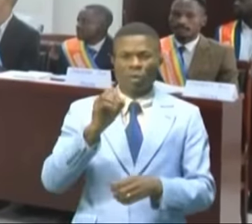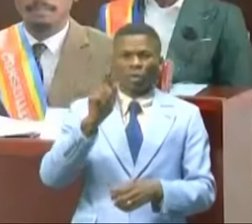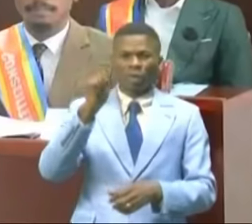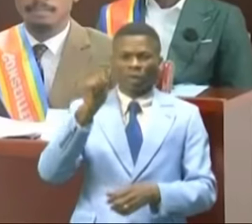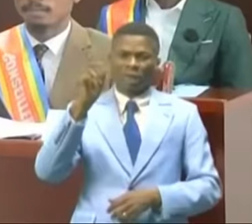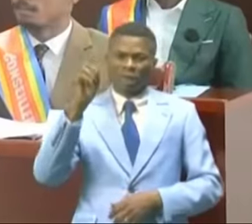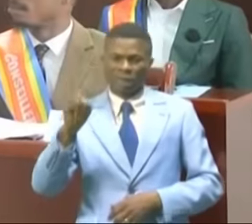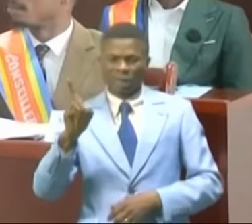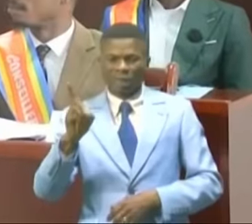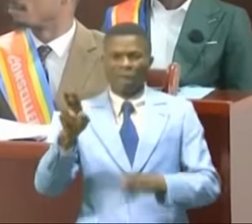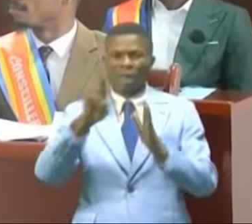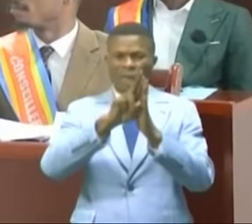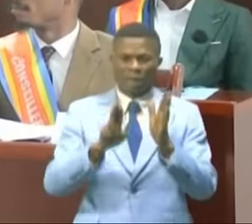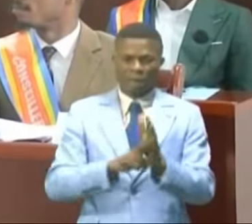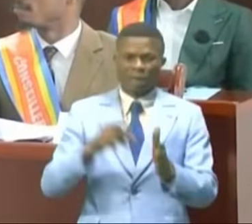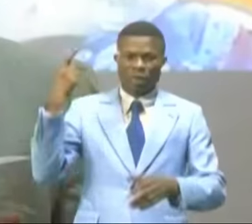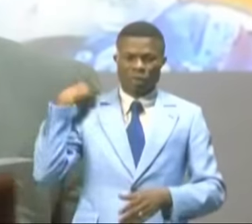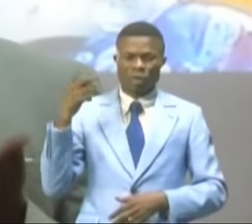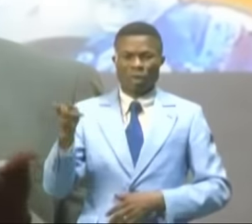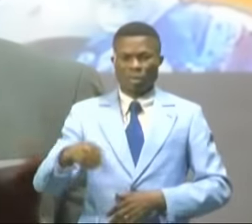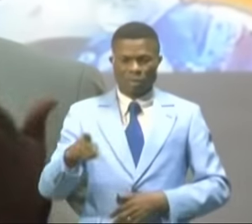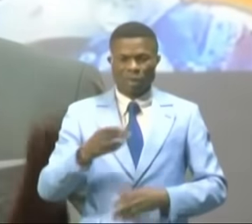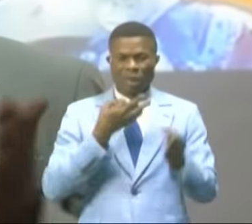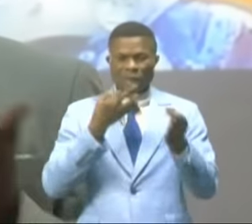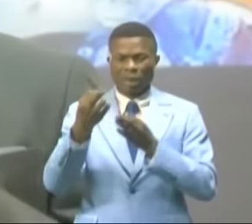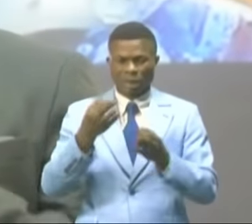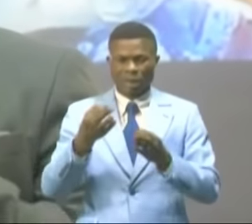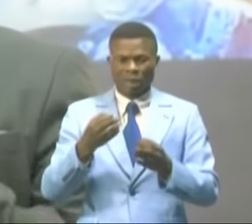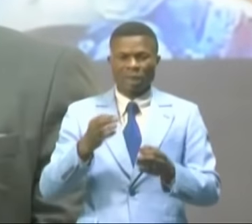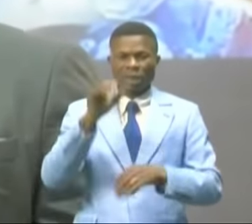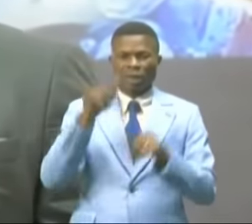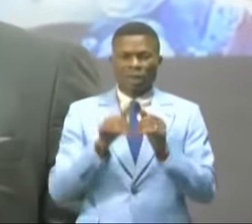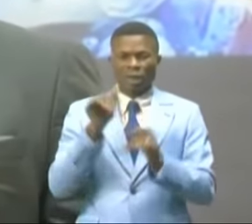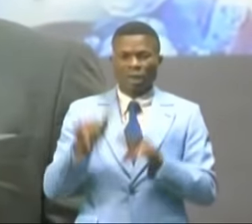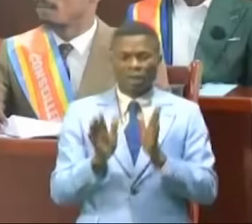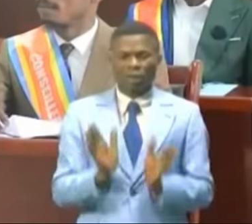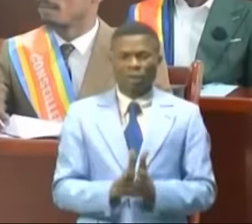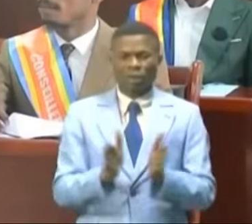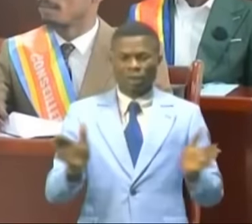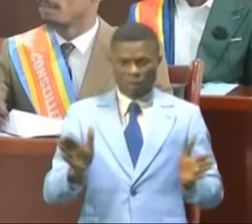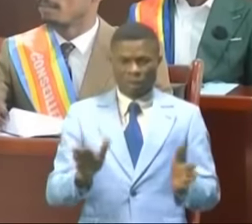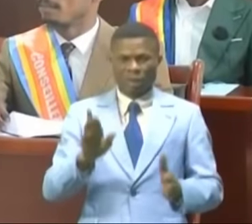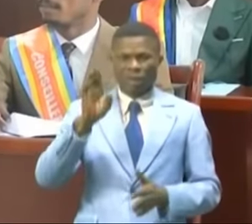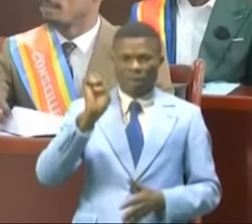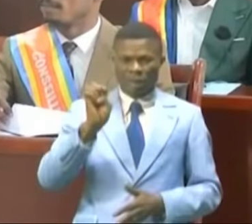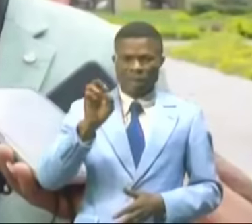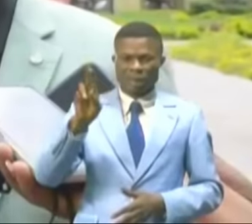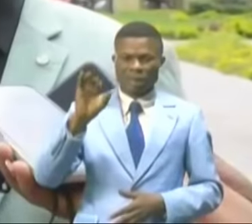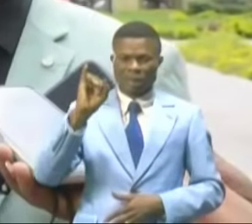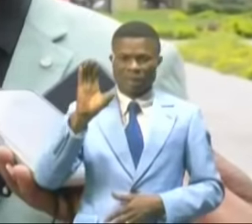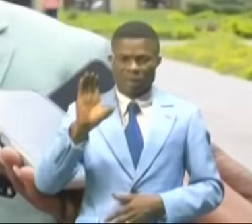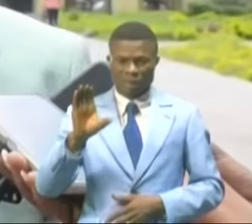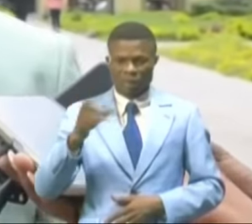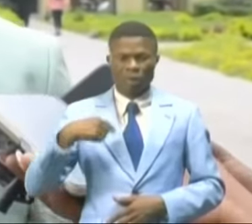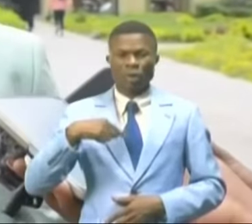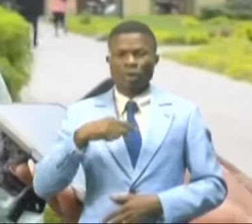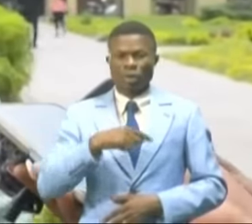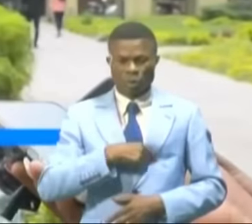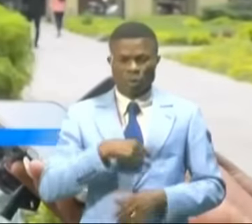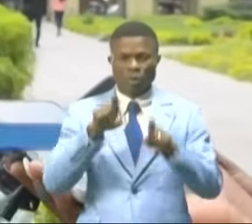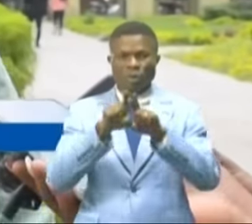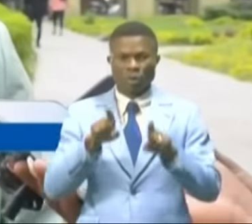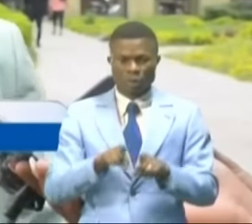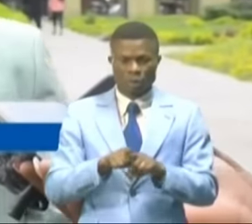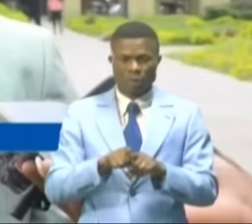que le rôle des élus locaux, a précisé le secrétaire exécutif du RICIC, Jean-Michel Vondo. Nous allons aussi